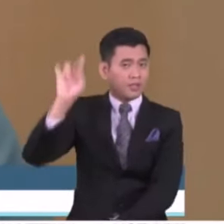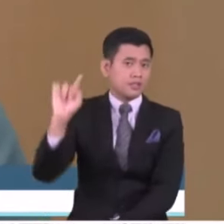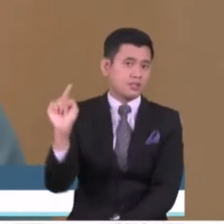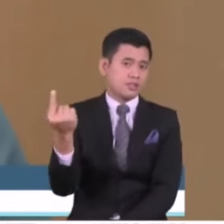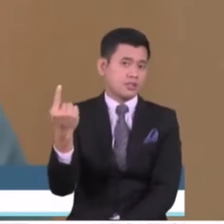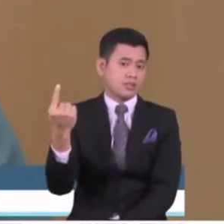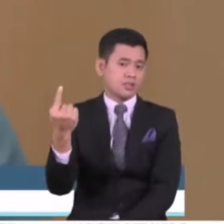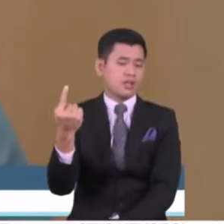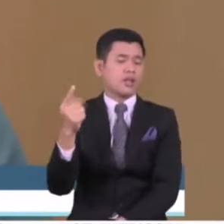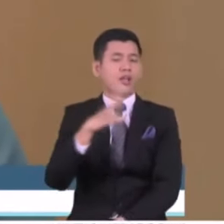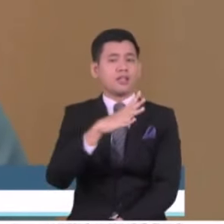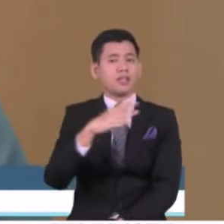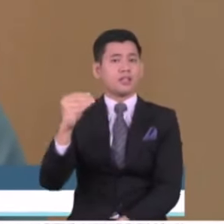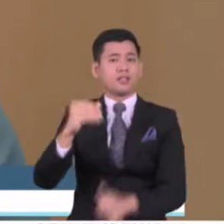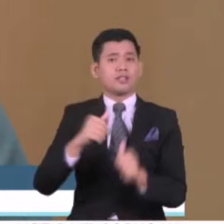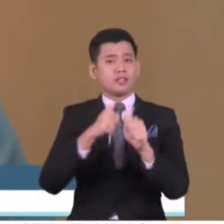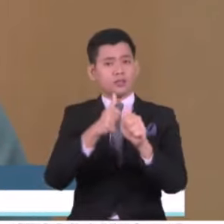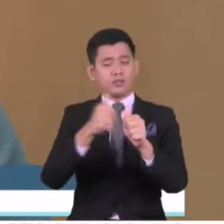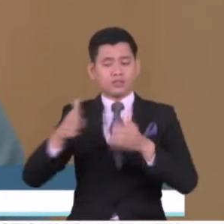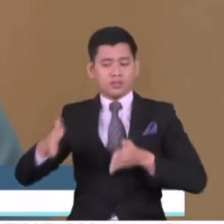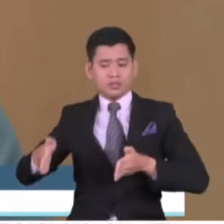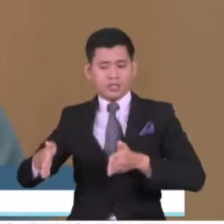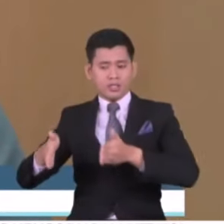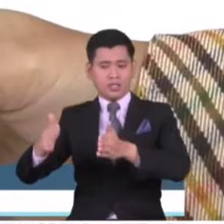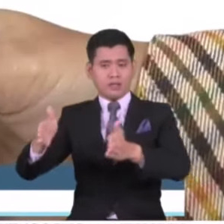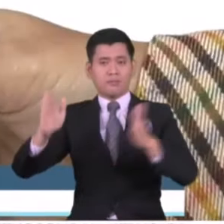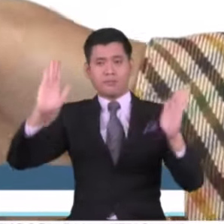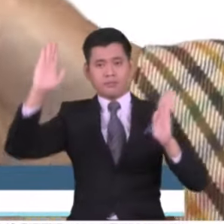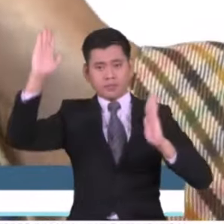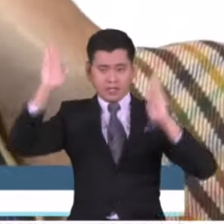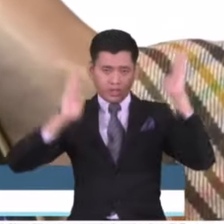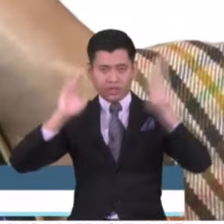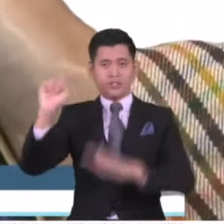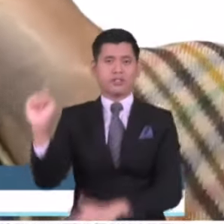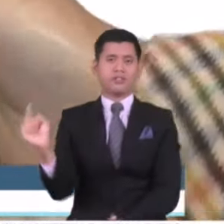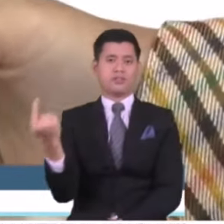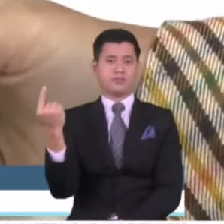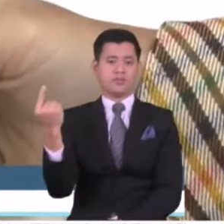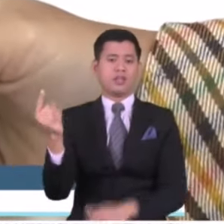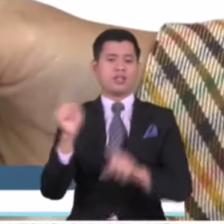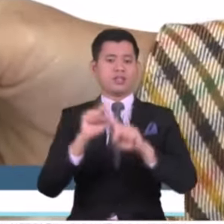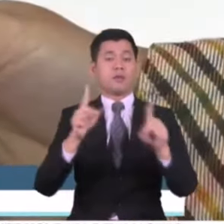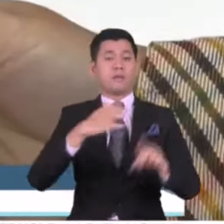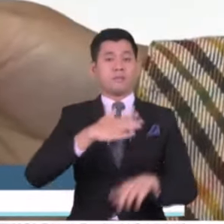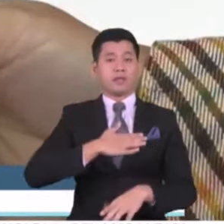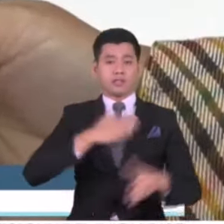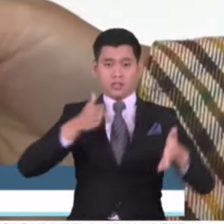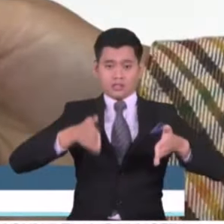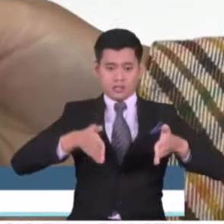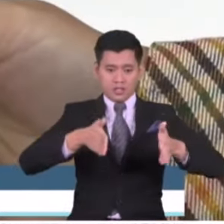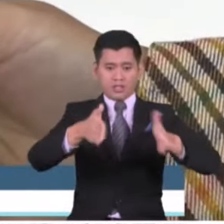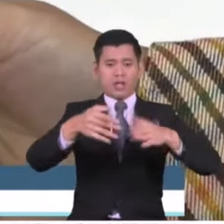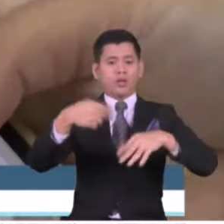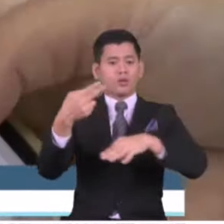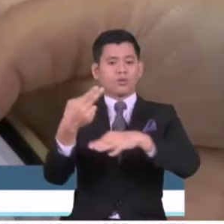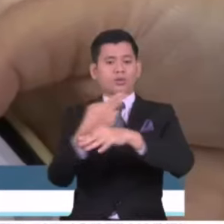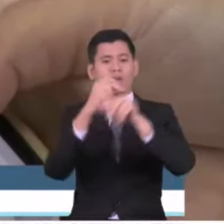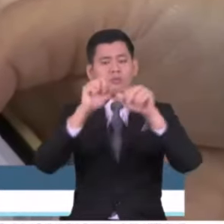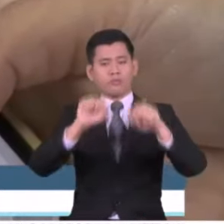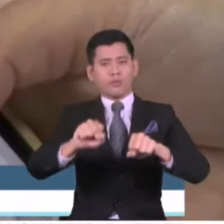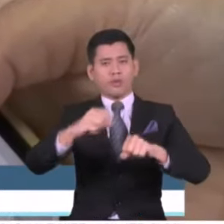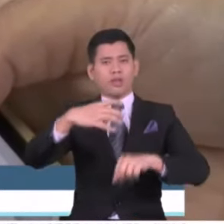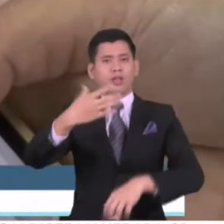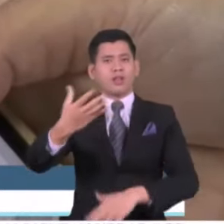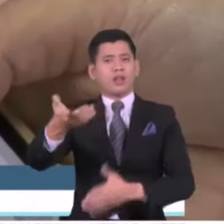dan hanya tertakluk bagi jalan raya persekutuan. Menerusi My Jalan, pengguna boleh terus